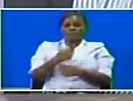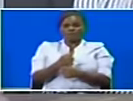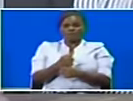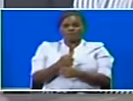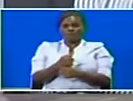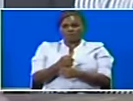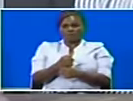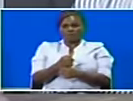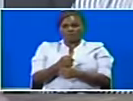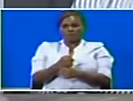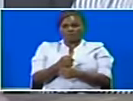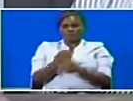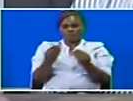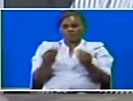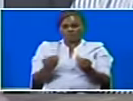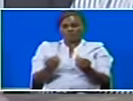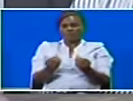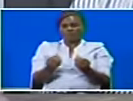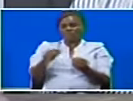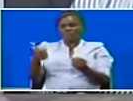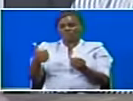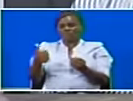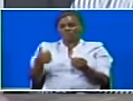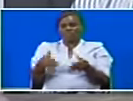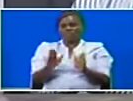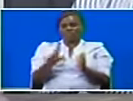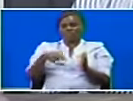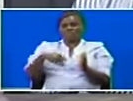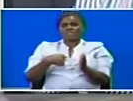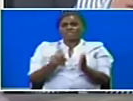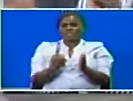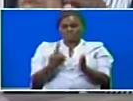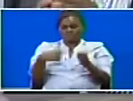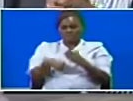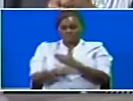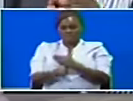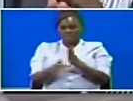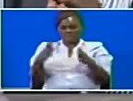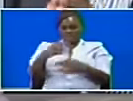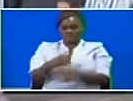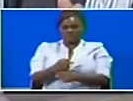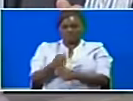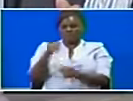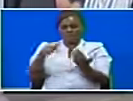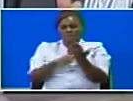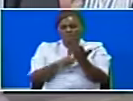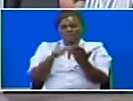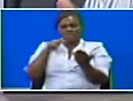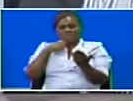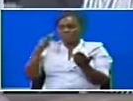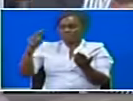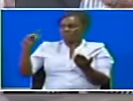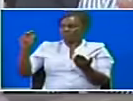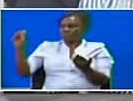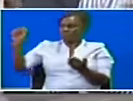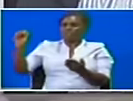zamani yatatatuliwa katika ngazi hicho. Sisi tumeingia katika kampuni mpya ambayo inaitwa NASA, na NASA sasa